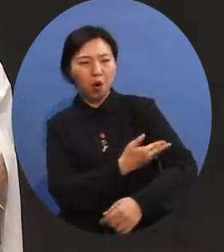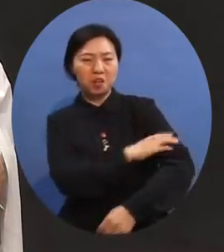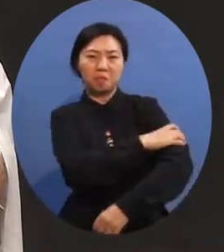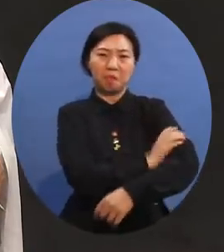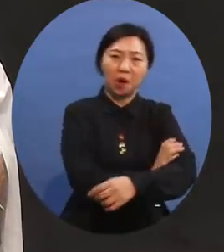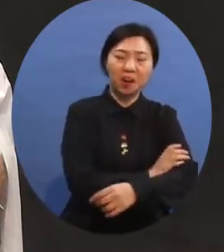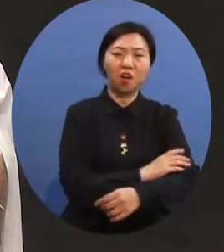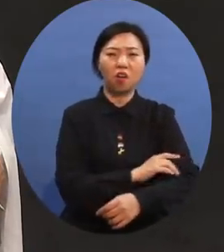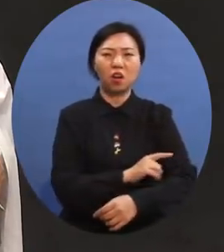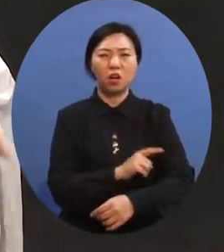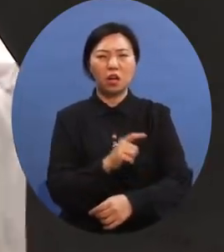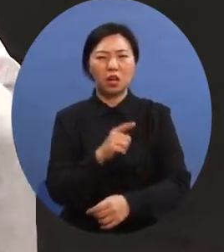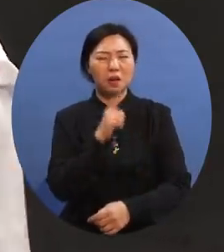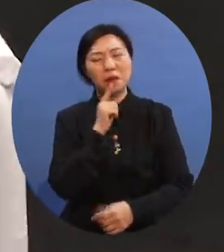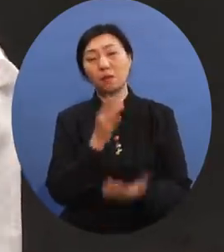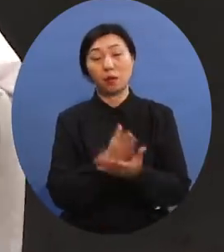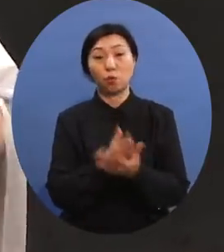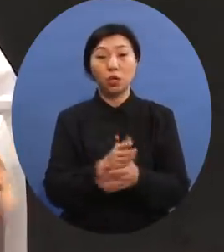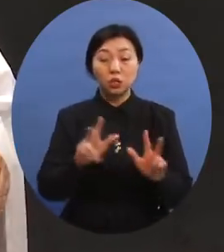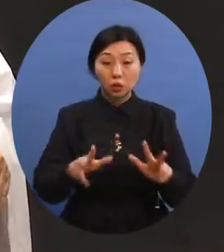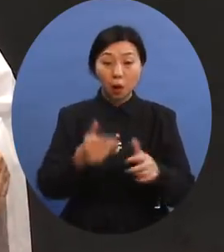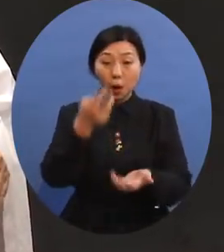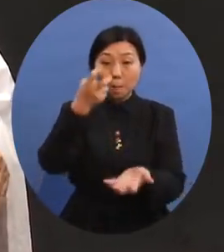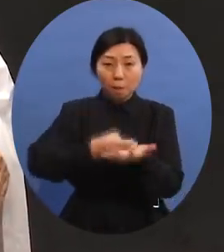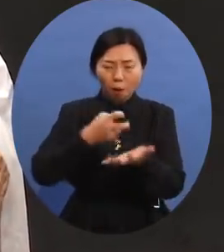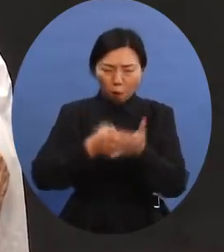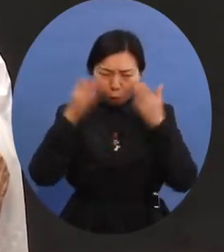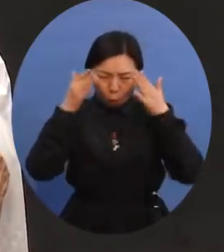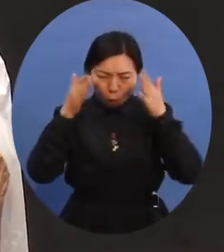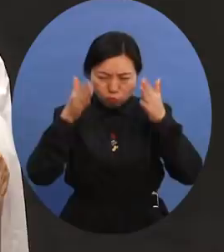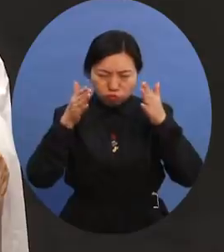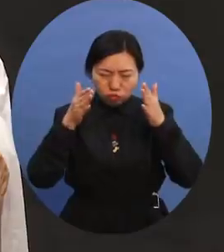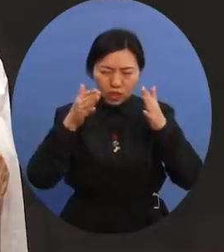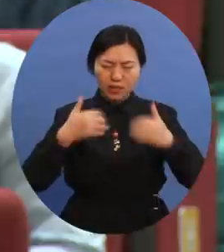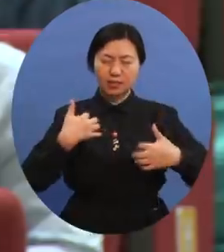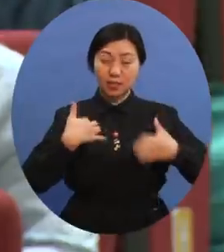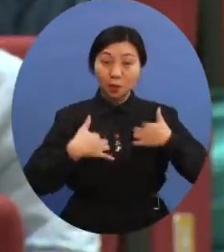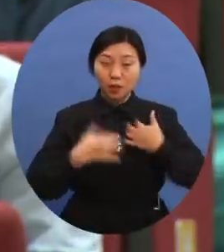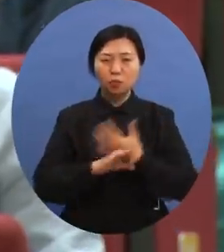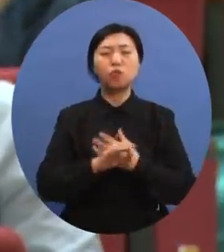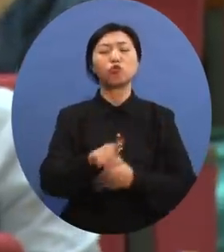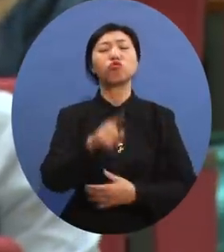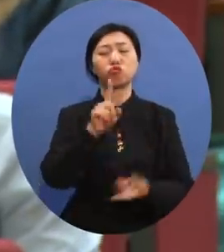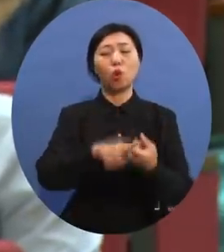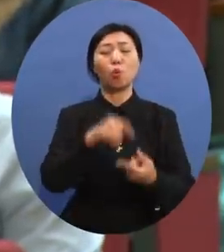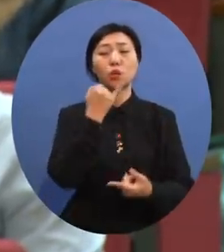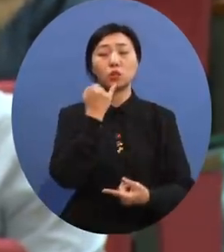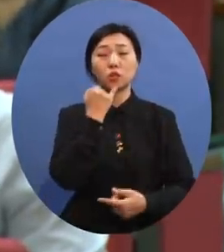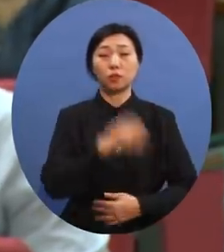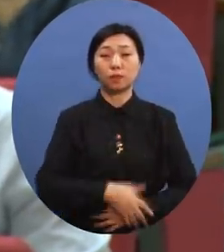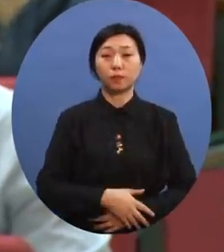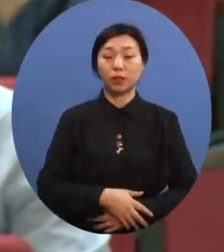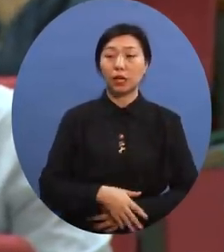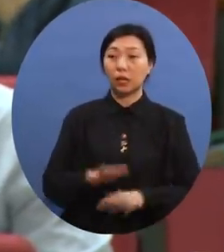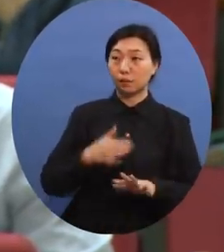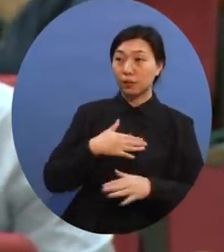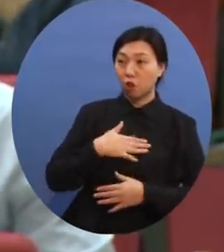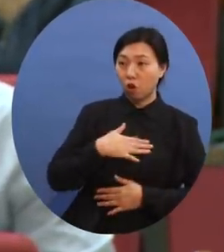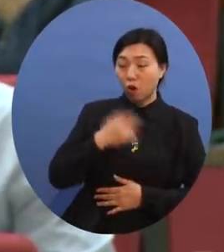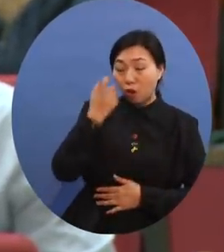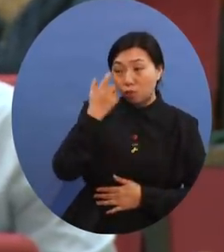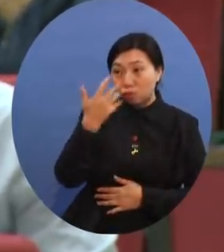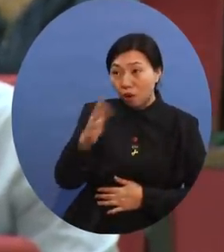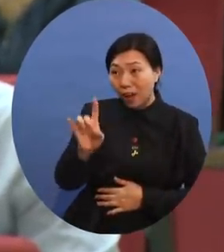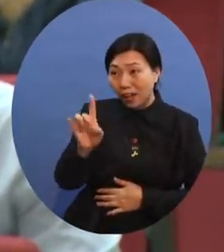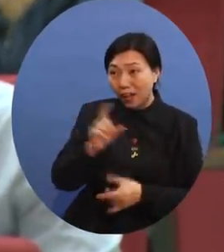자기가 법률 공부하는 게 재밌다 하면 해도 된다 이 말이야. 그러면 저 질문 하나만